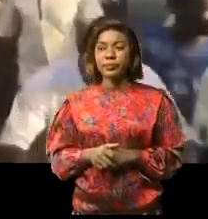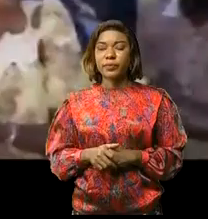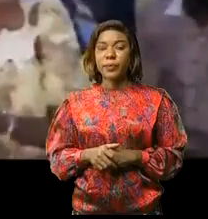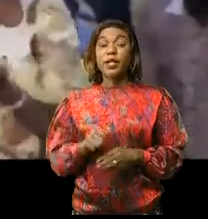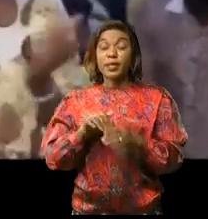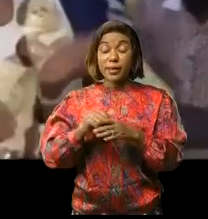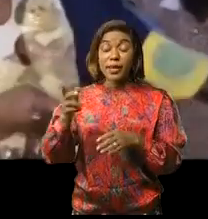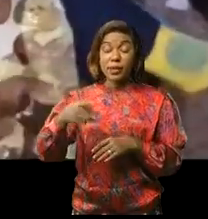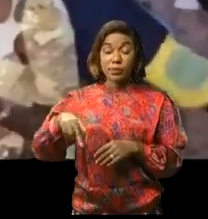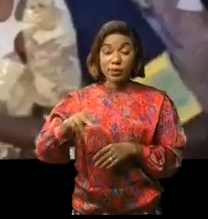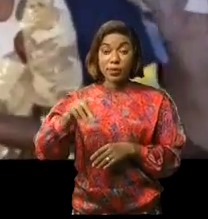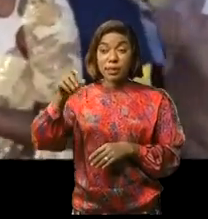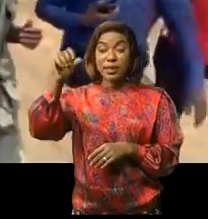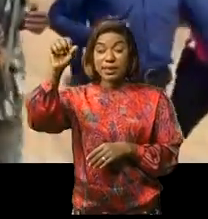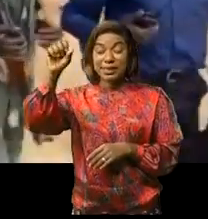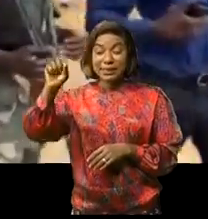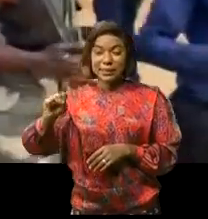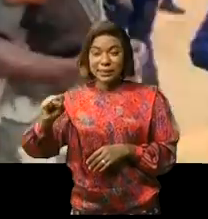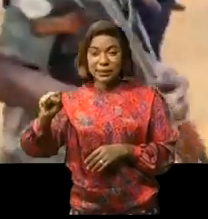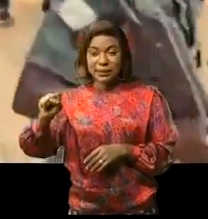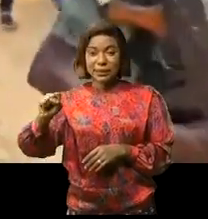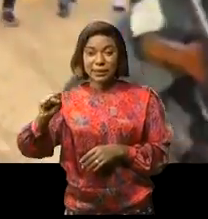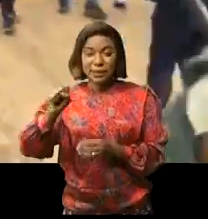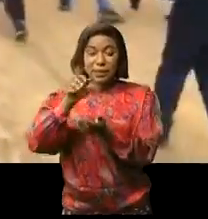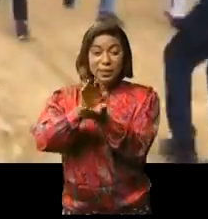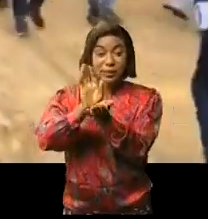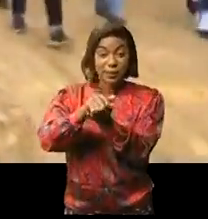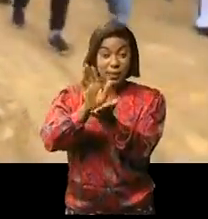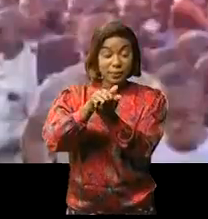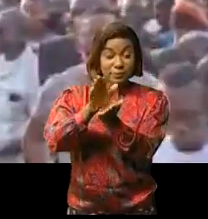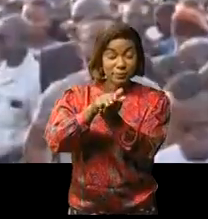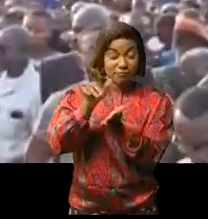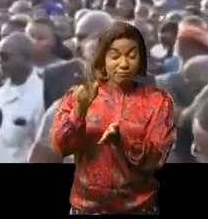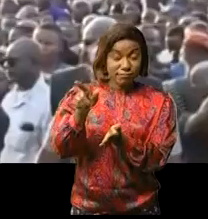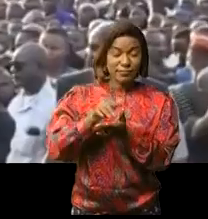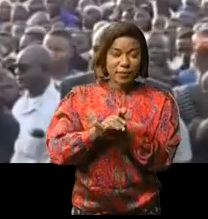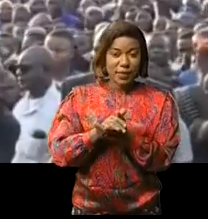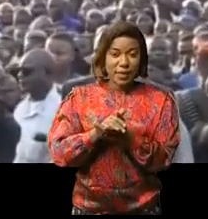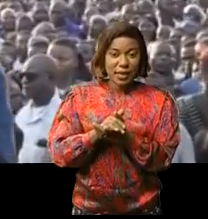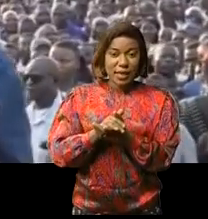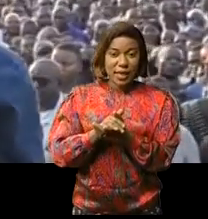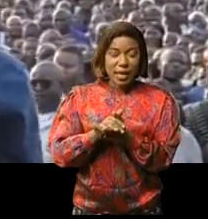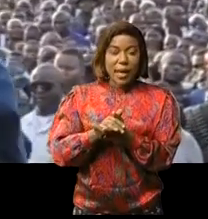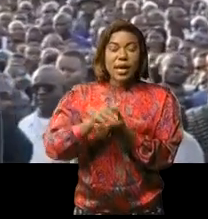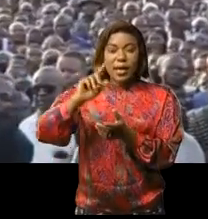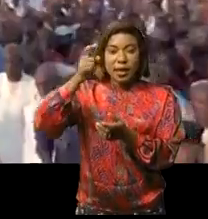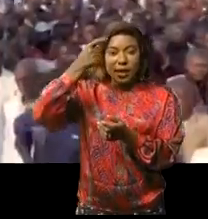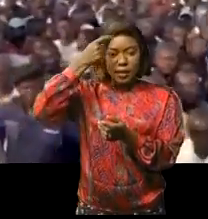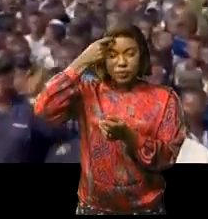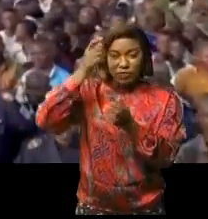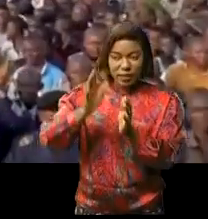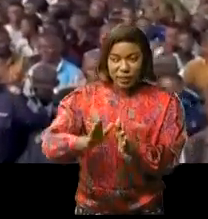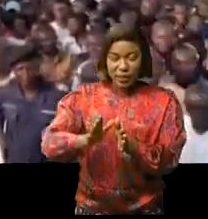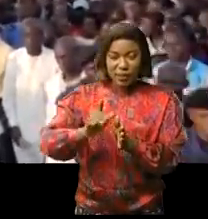Dans la province du Sankourou, le gouverneur Joseph Stéphane Mukumadi multiplie les rencontres avec les populations des territoires qui composent